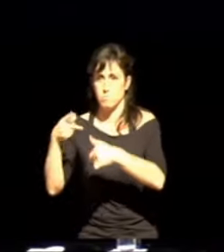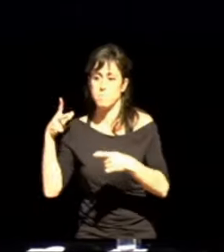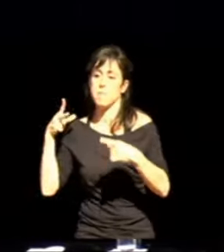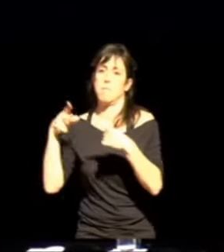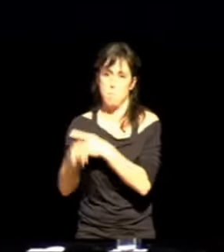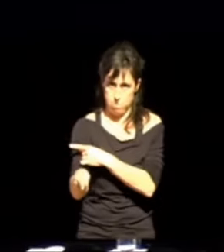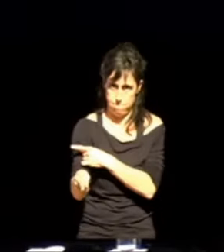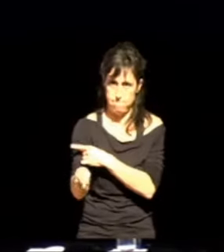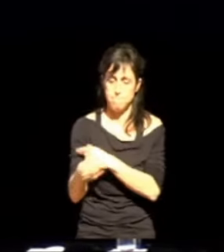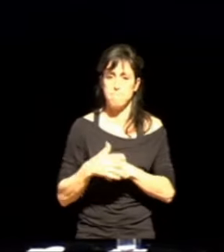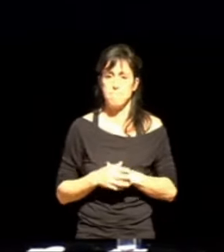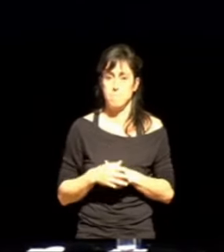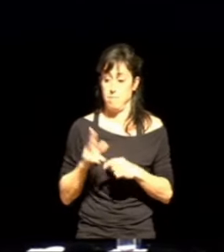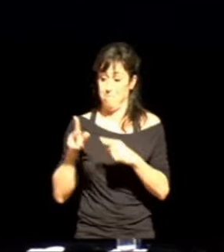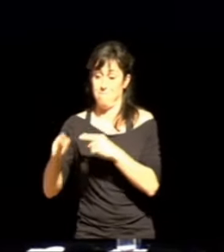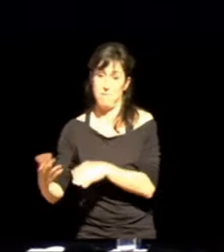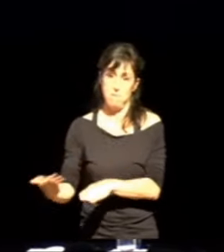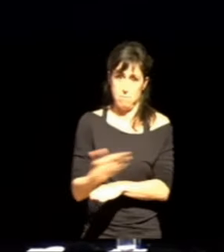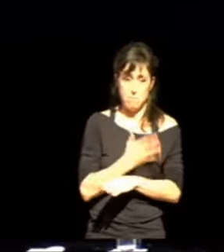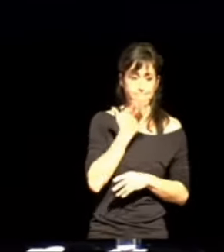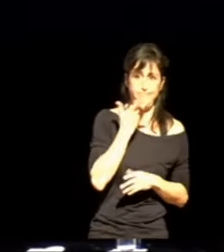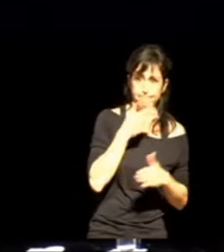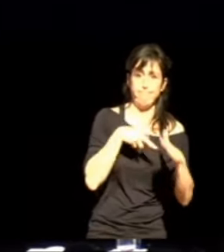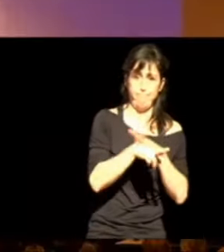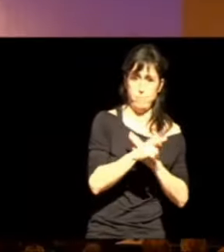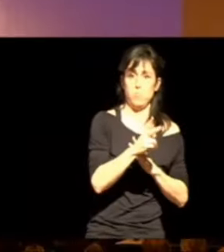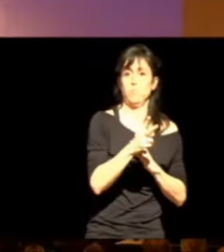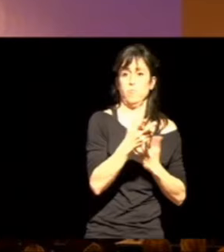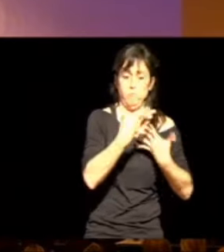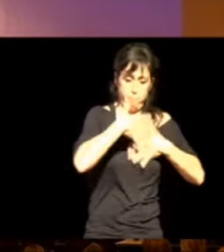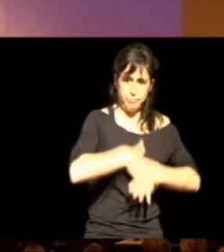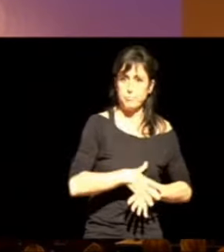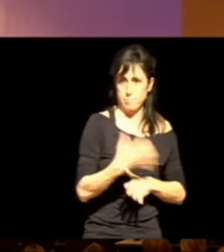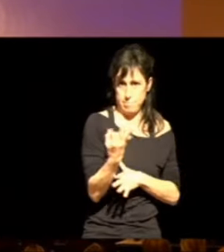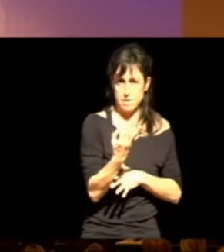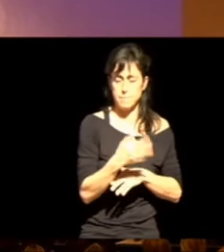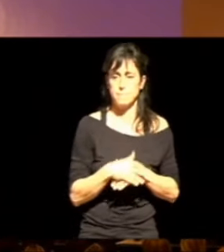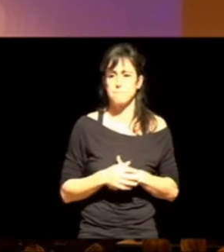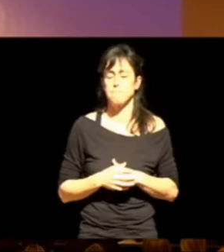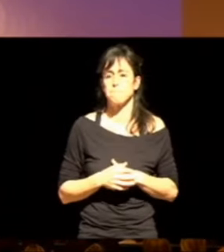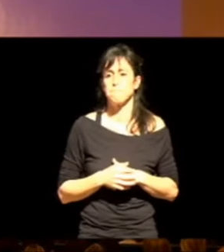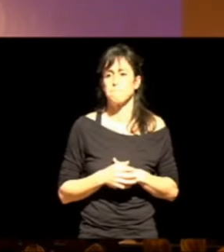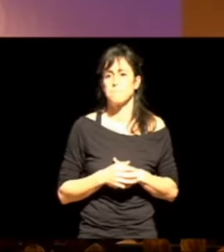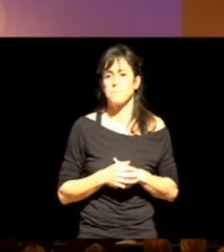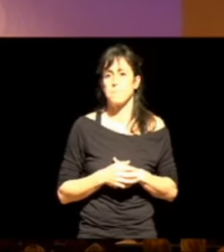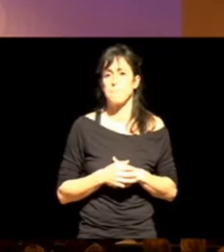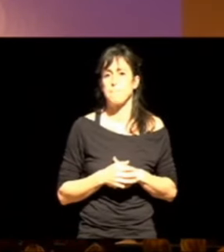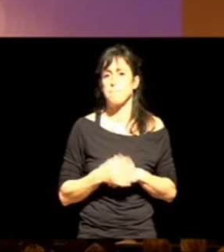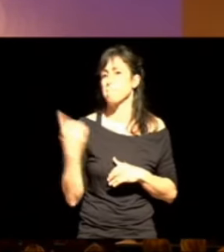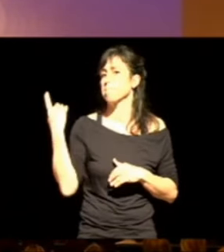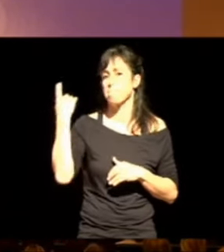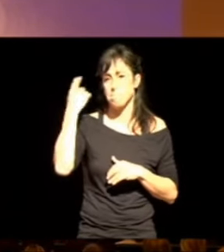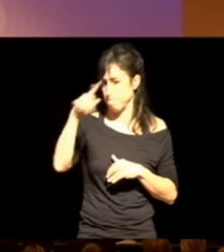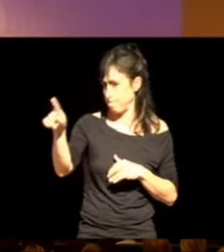Ze prebenitzeko ere ezagutza behar dugu eta baliabideak behar ditugu. Prebentzioa dela, osea, jakin batigu